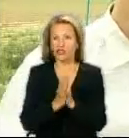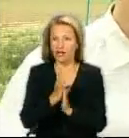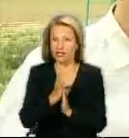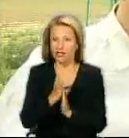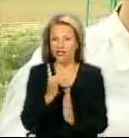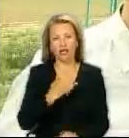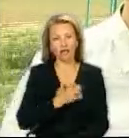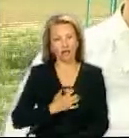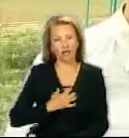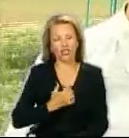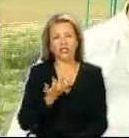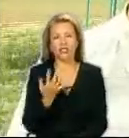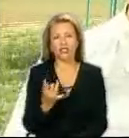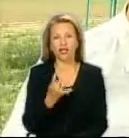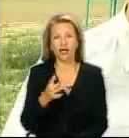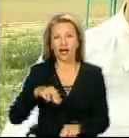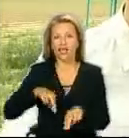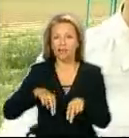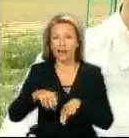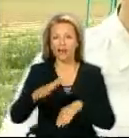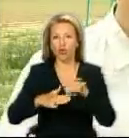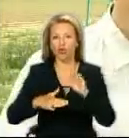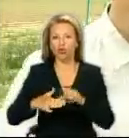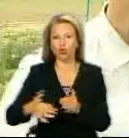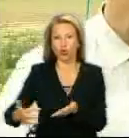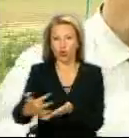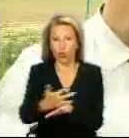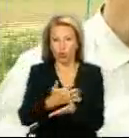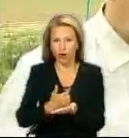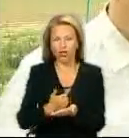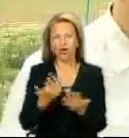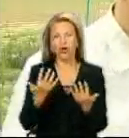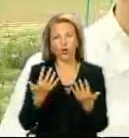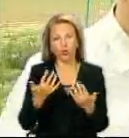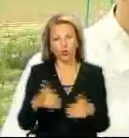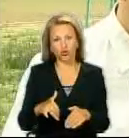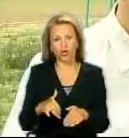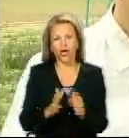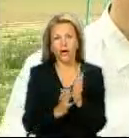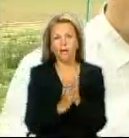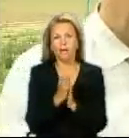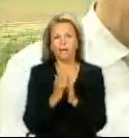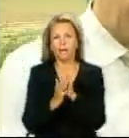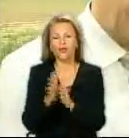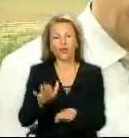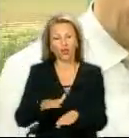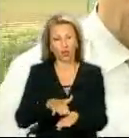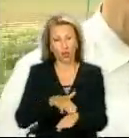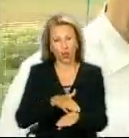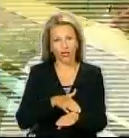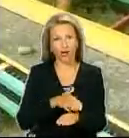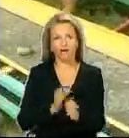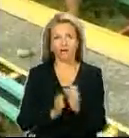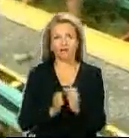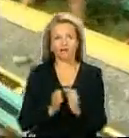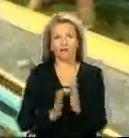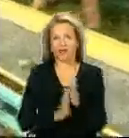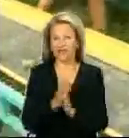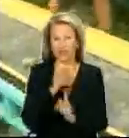что если несколько раз пройти вручную уборку, то уже плантация это долго плодоносить не